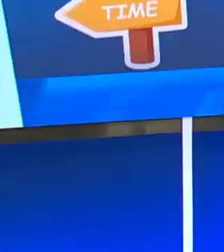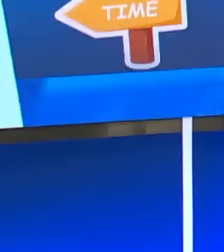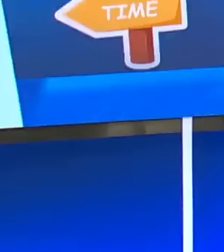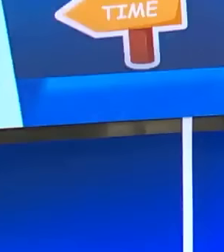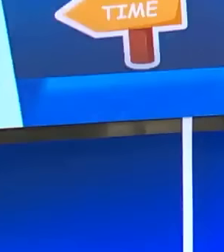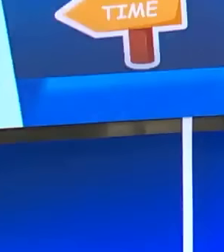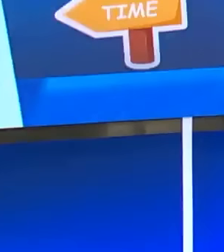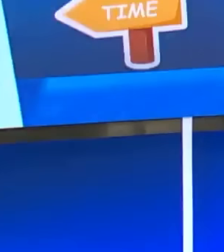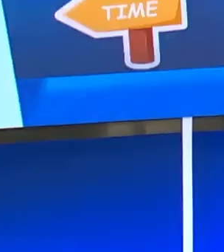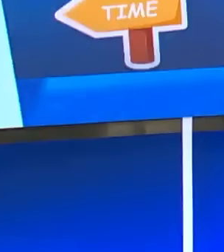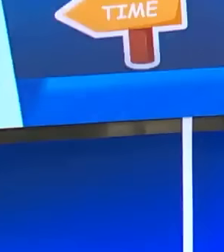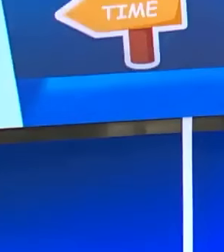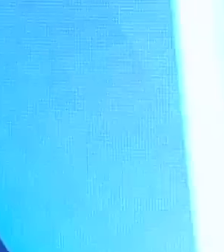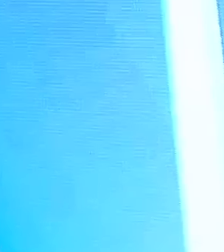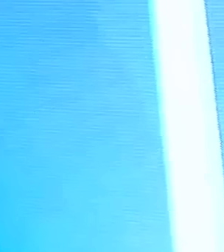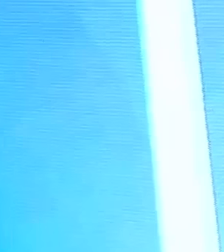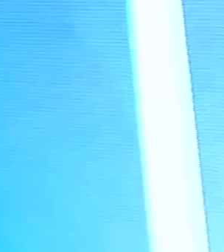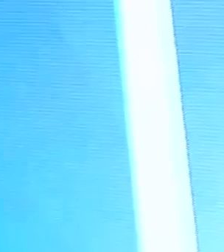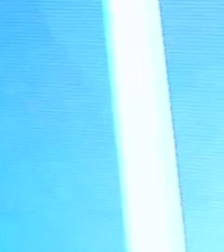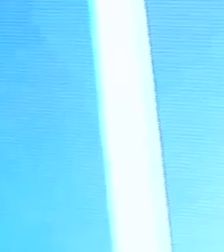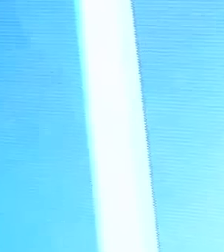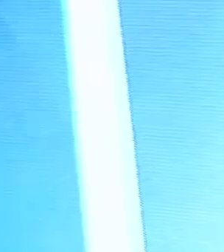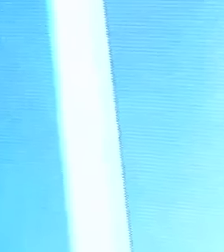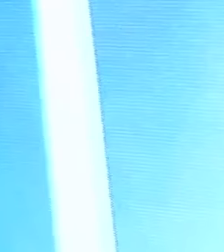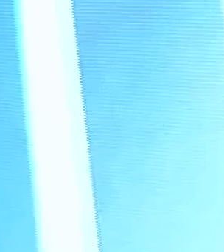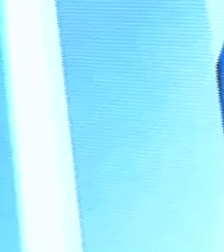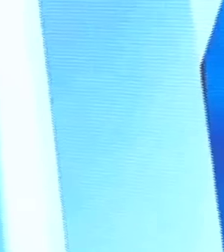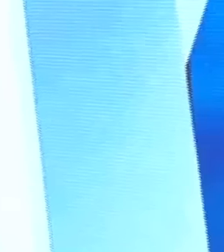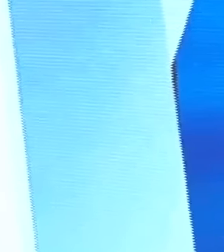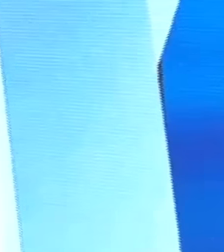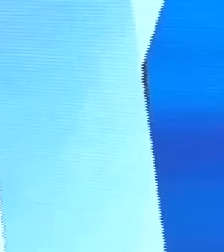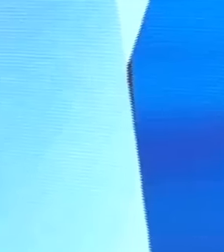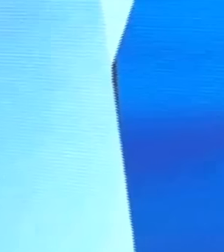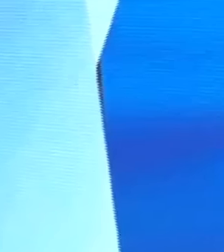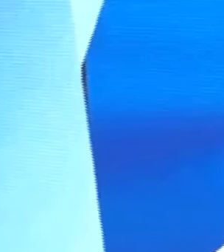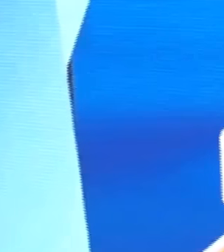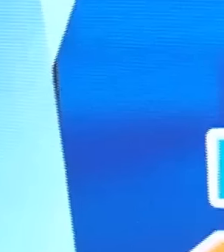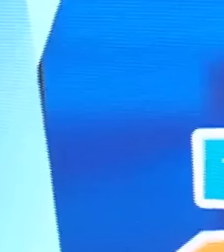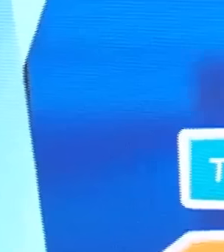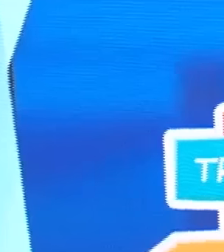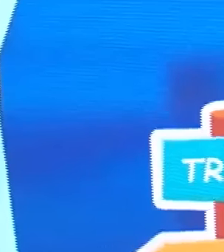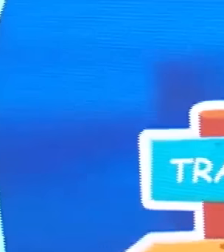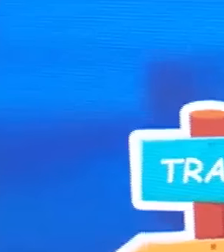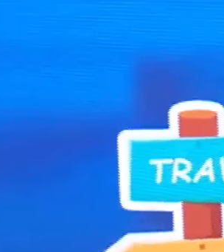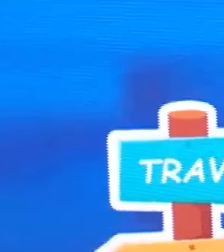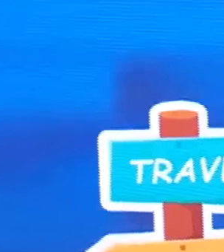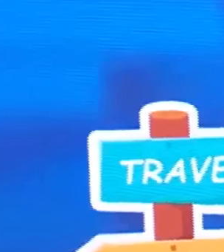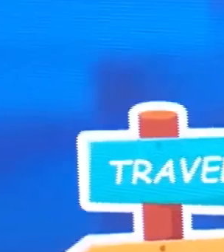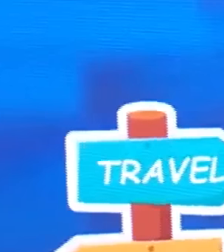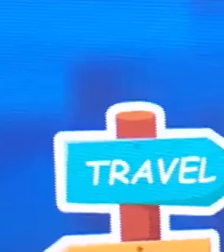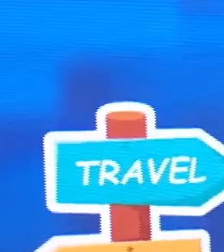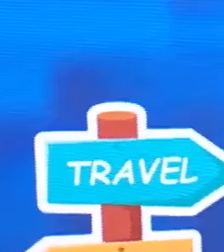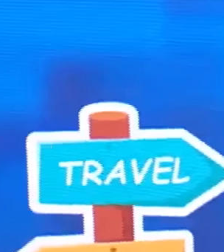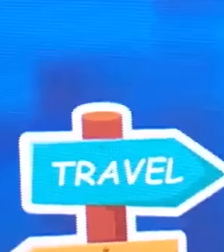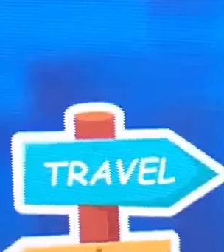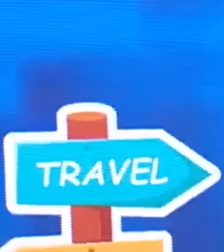บุรีด้วยกันกาญจนบุรีราชบุรีนะคะสุพรรณบุรีรวมไปถึงเพชรบุรีฉะนั้นการท่องเที่ยวก็เลยคิดแผนขึ้นมา